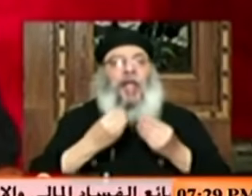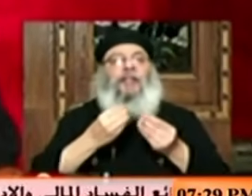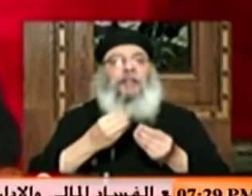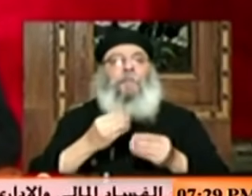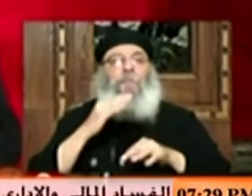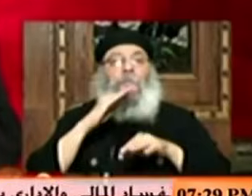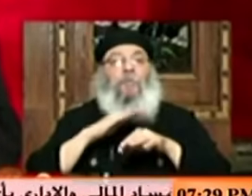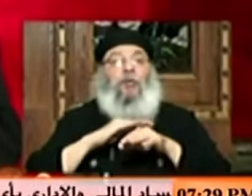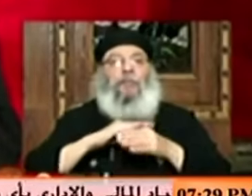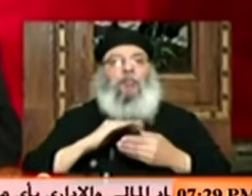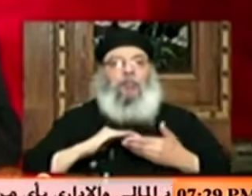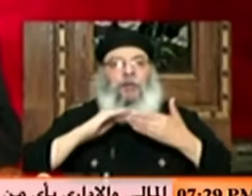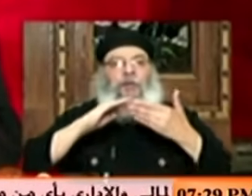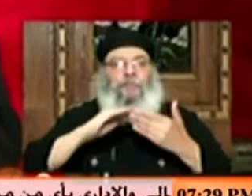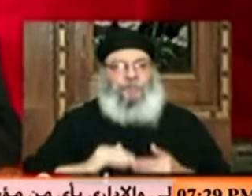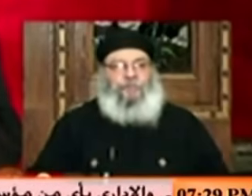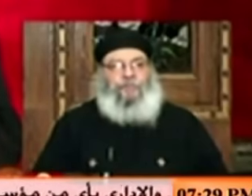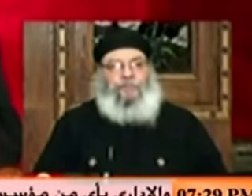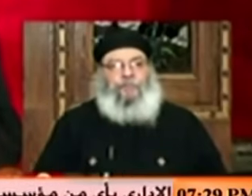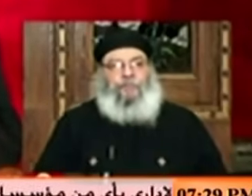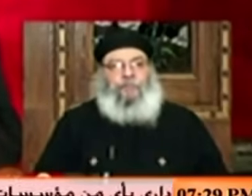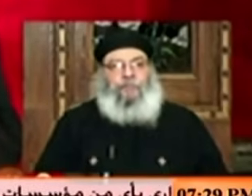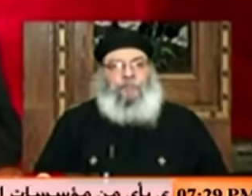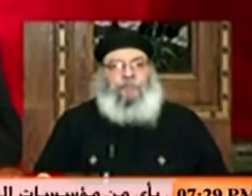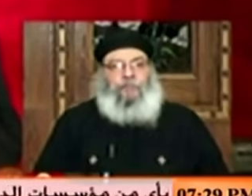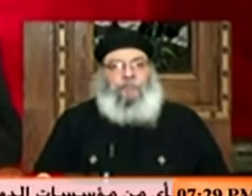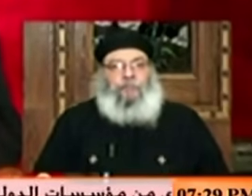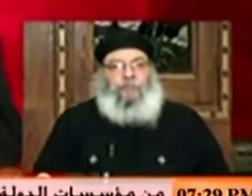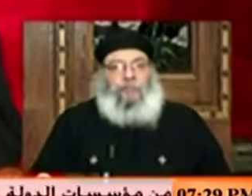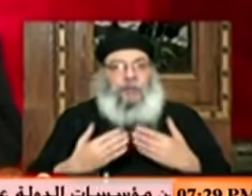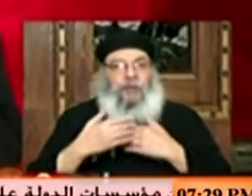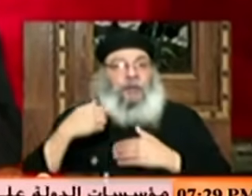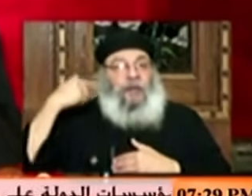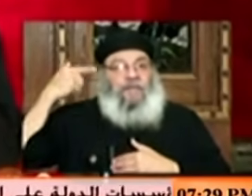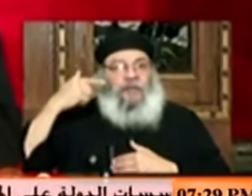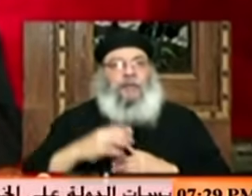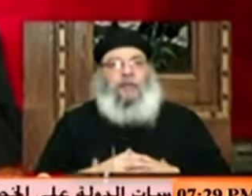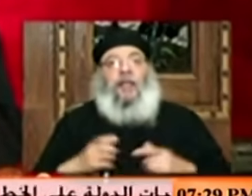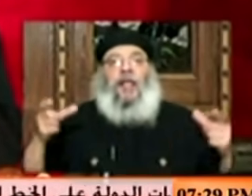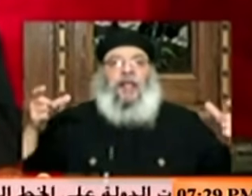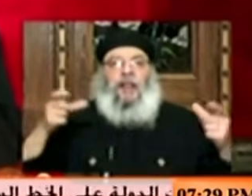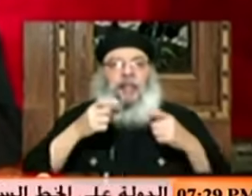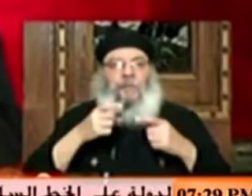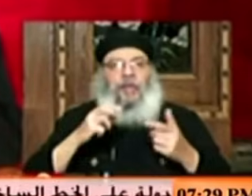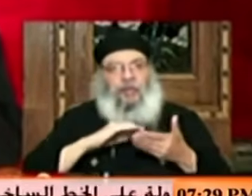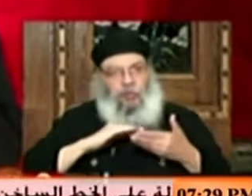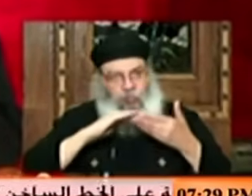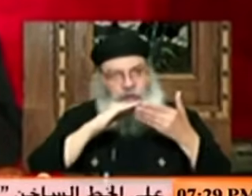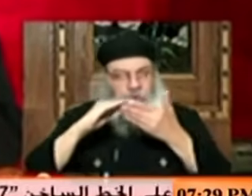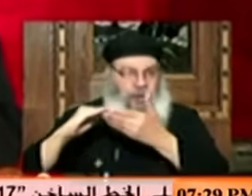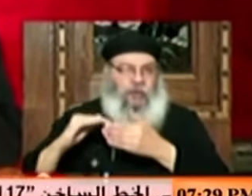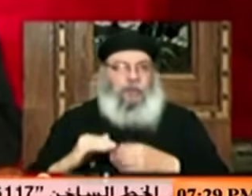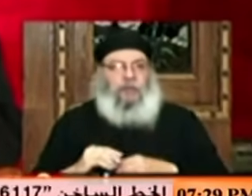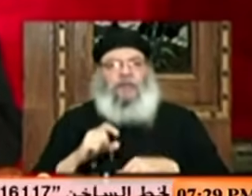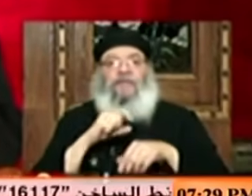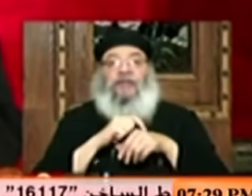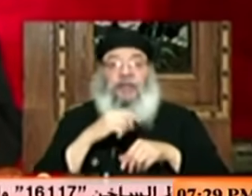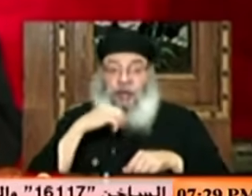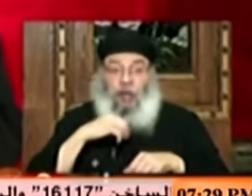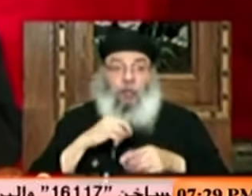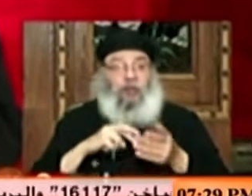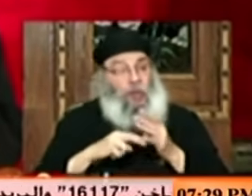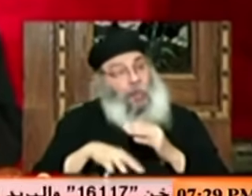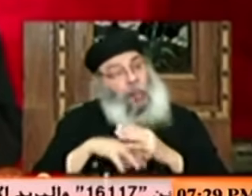خدمتك ومن هنا جت افكار الجمعيات الخيريه يعني انسان عايز يعمل